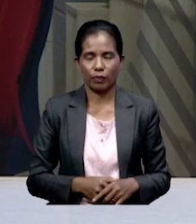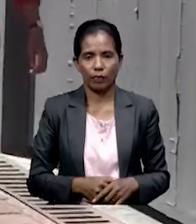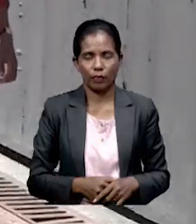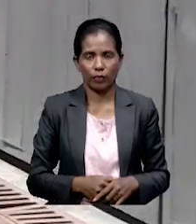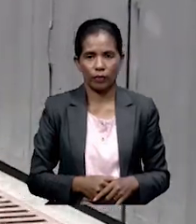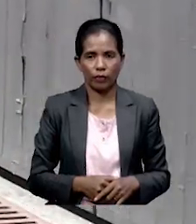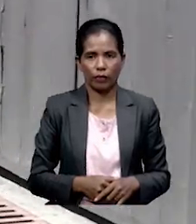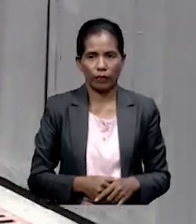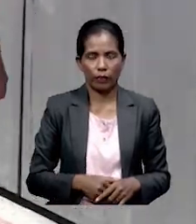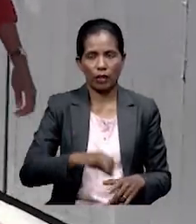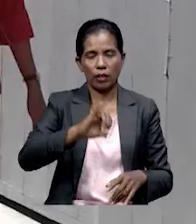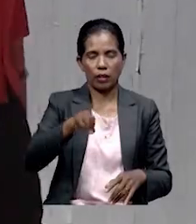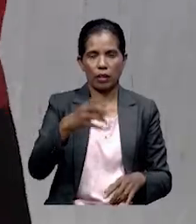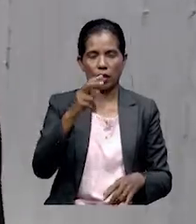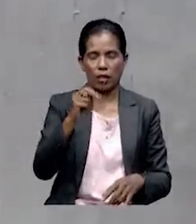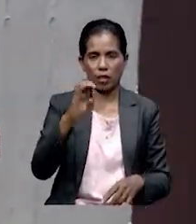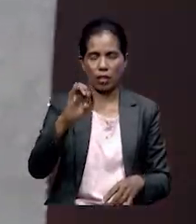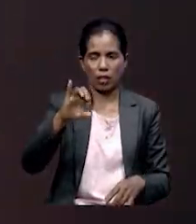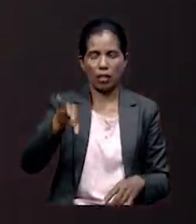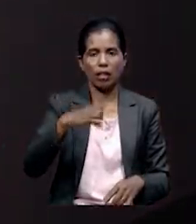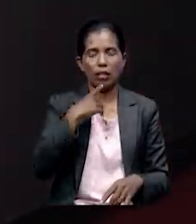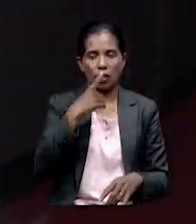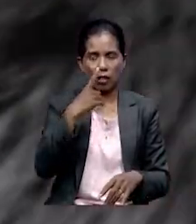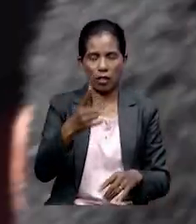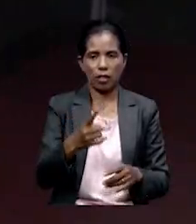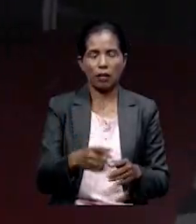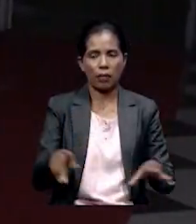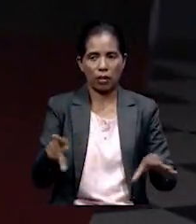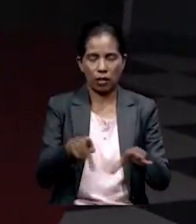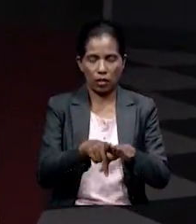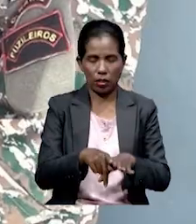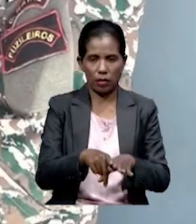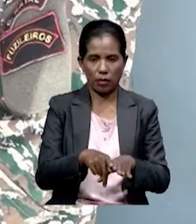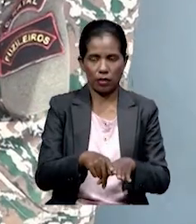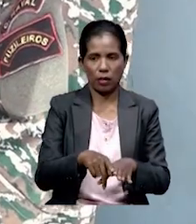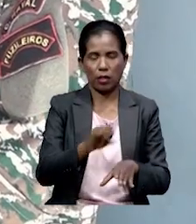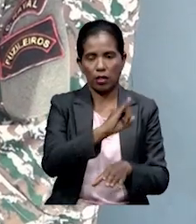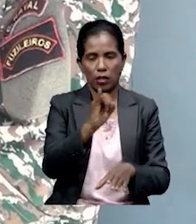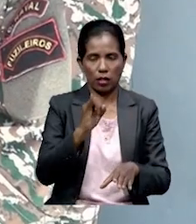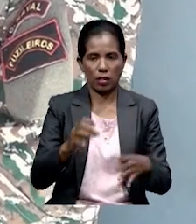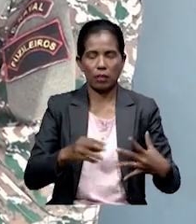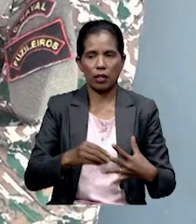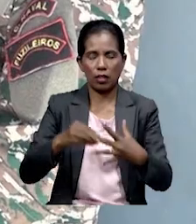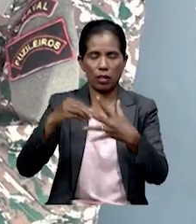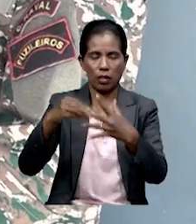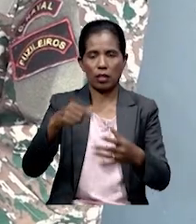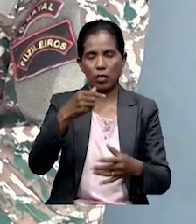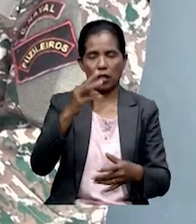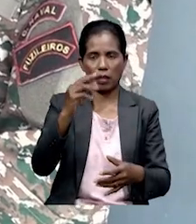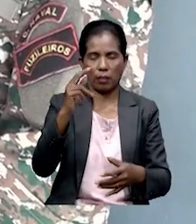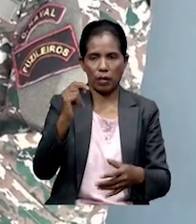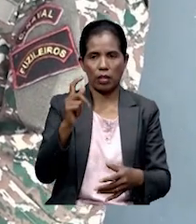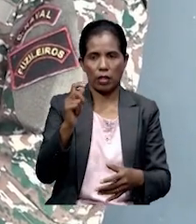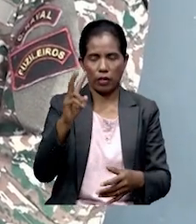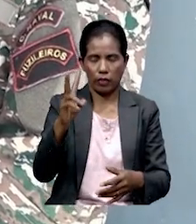zendral TNI Andika Perkasa atau kekerasan ne by repartisi program televisi especially study.com TV borradaile